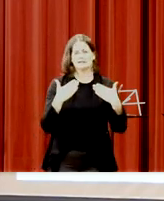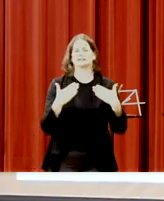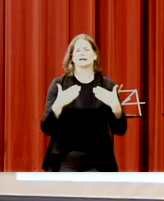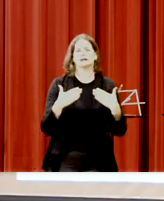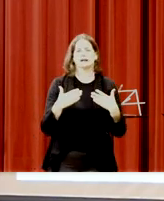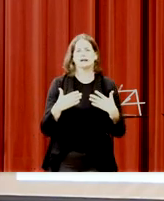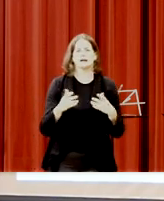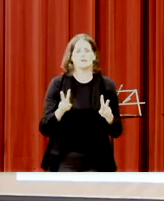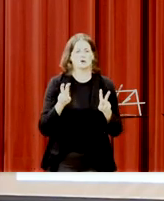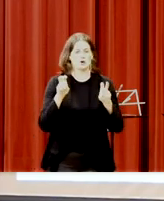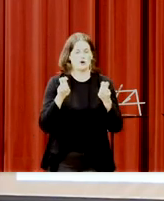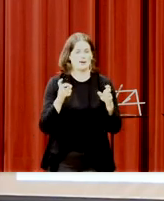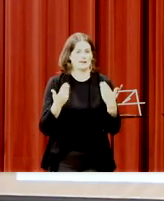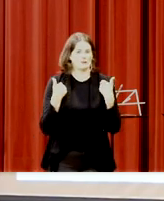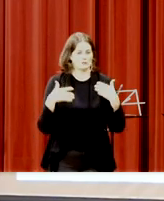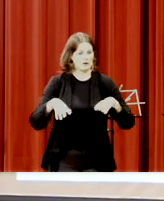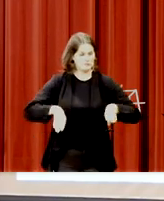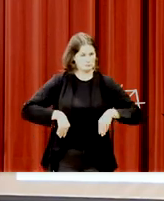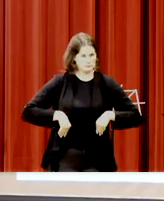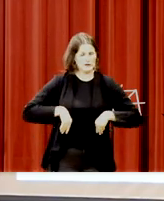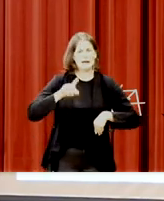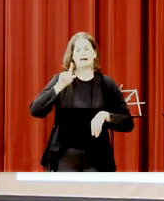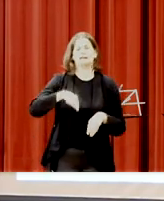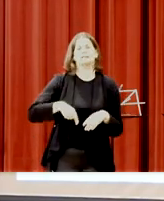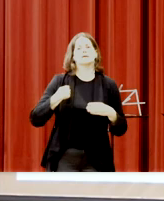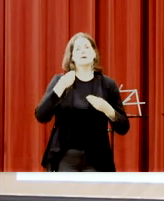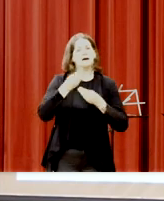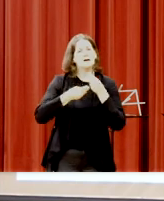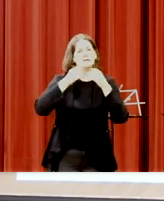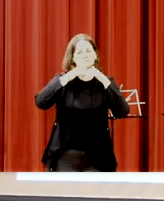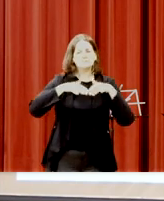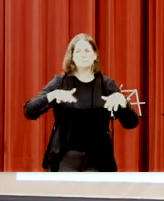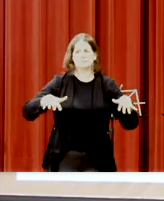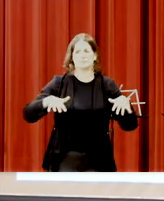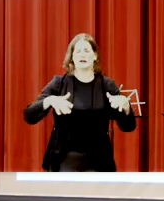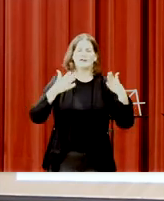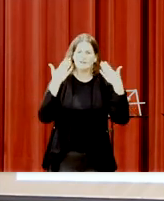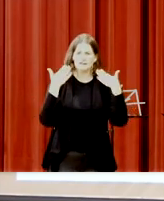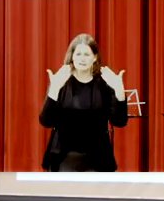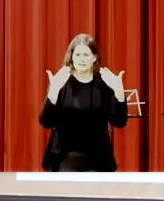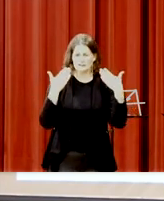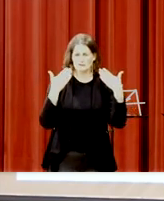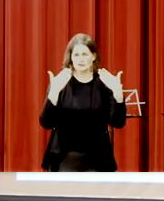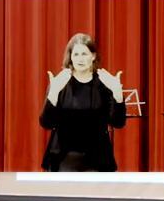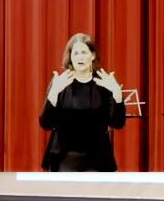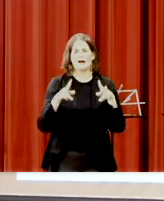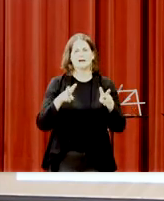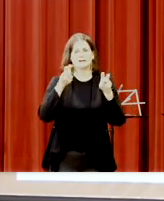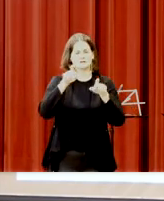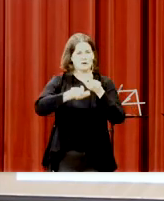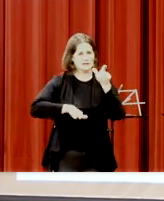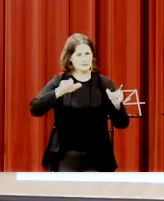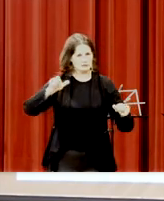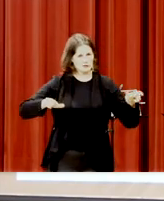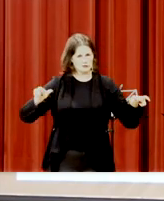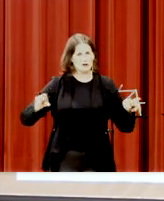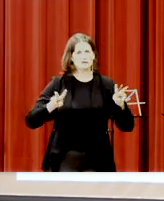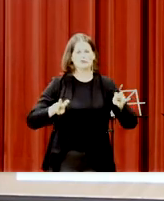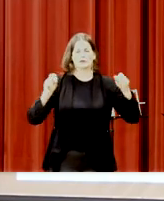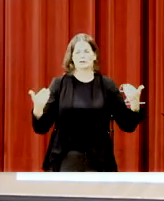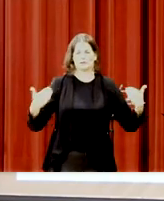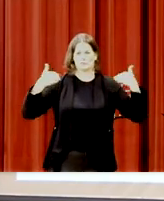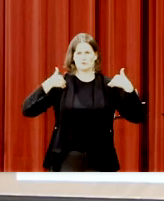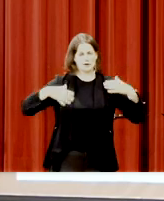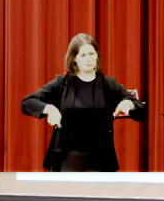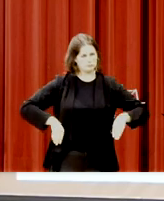noves persones, a les noves responsabilitats que a nivell més territorial estem agafant en aquest nou govern. A tots i a totes,